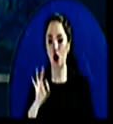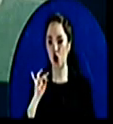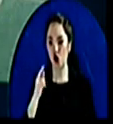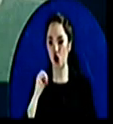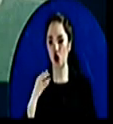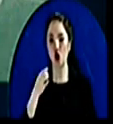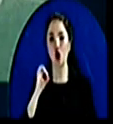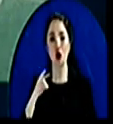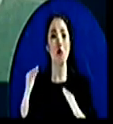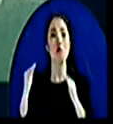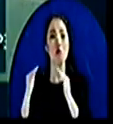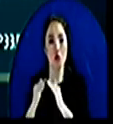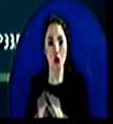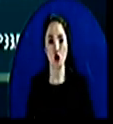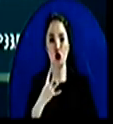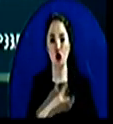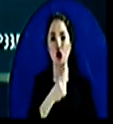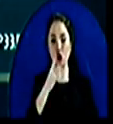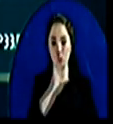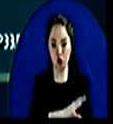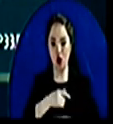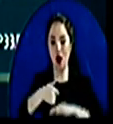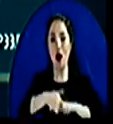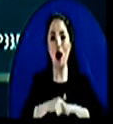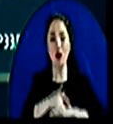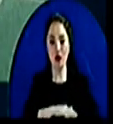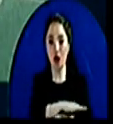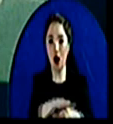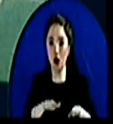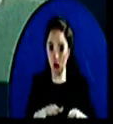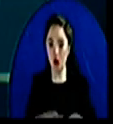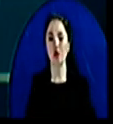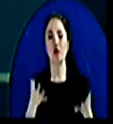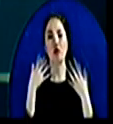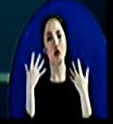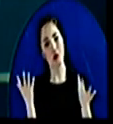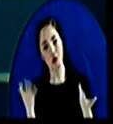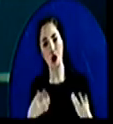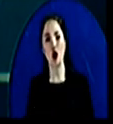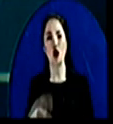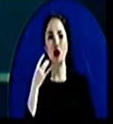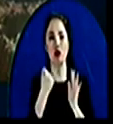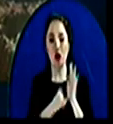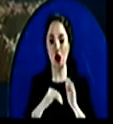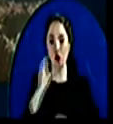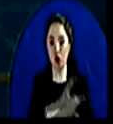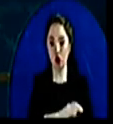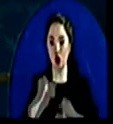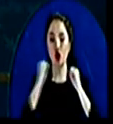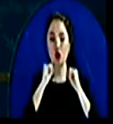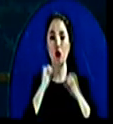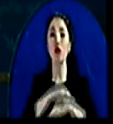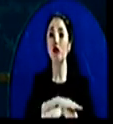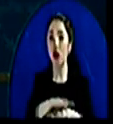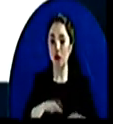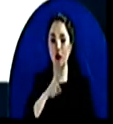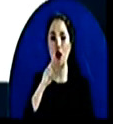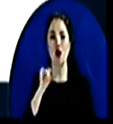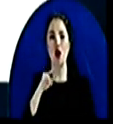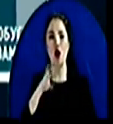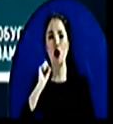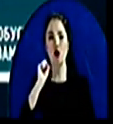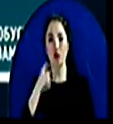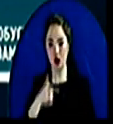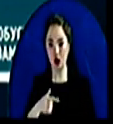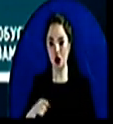барилга, 41-р сургуулийн гадна талбай цэцэрлэгт хүрээлэн 60-р сургуулийн спорт талбай, Ярмаг худалдааны төвийн өргөтгөл,